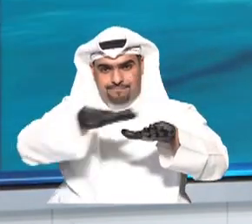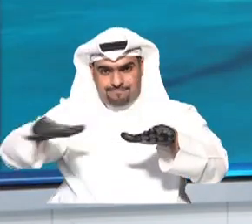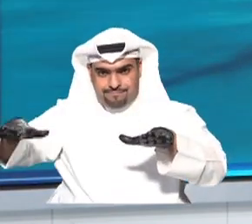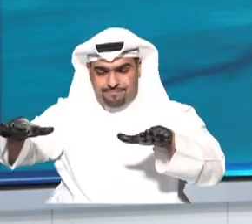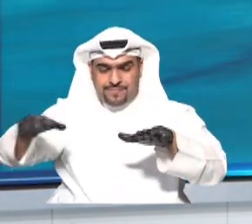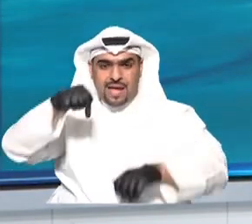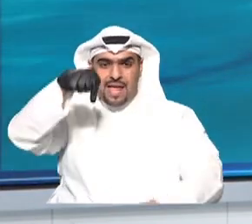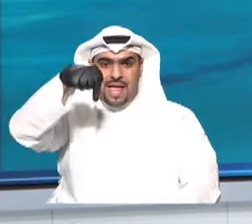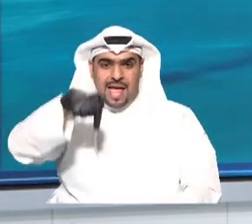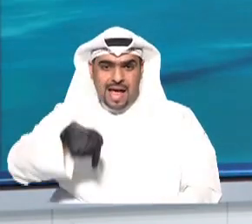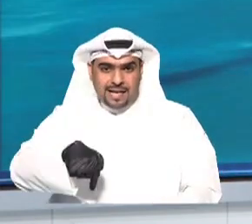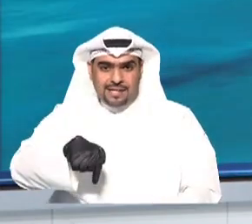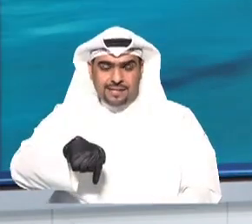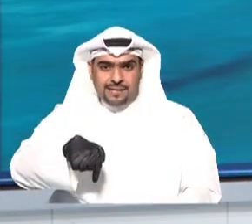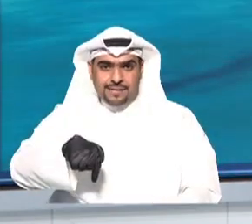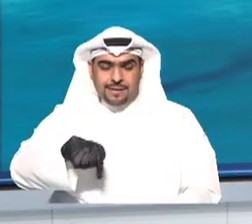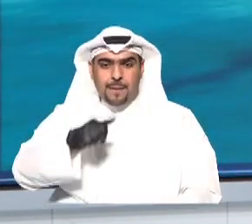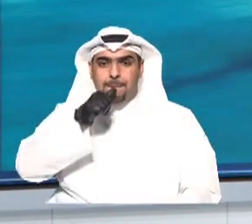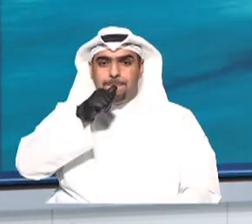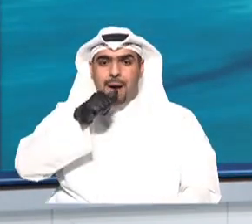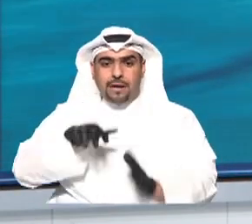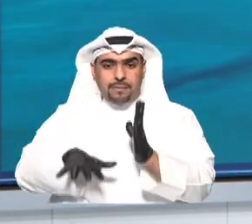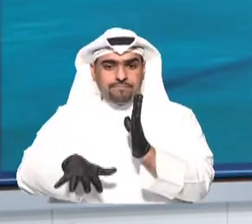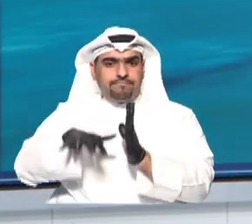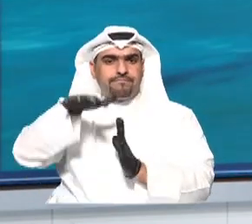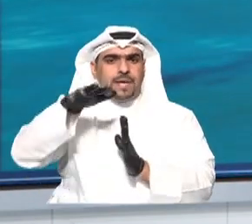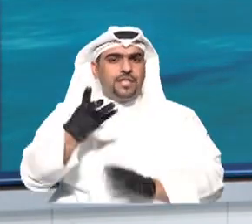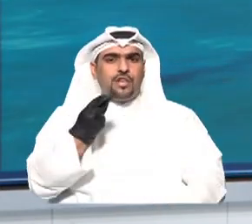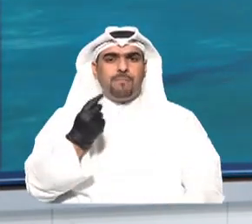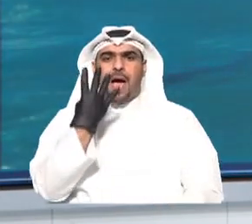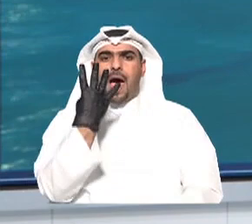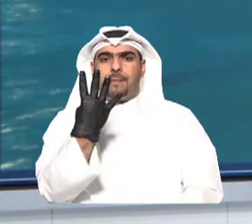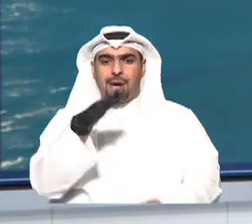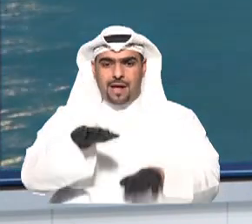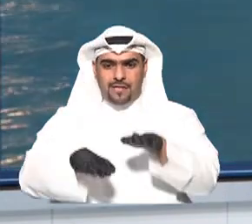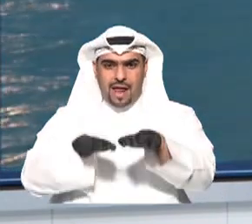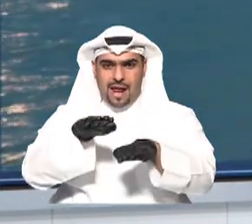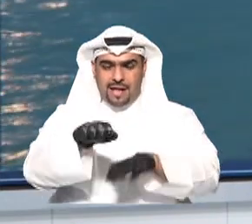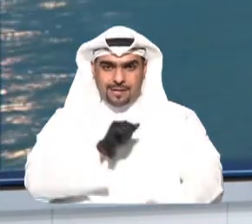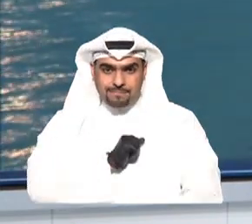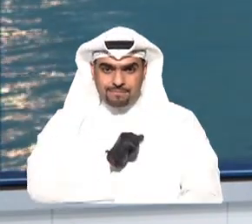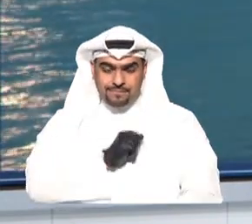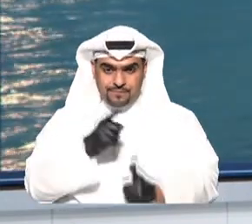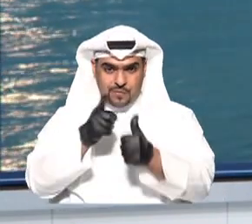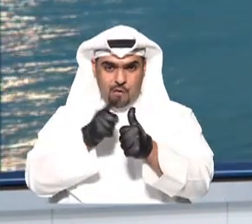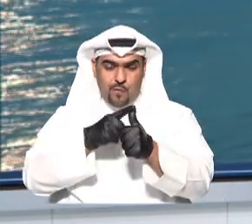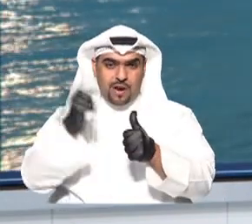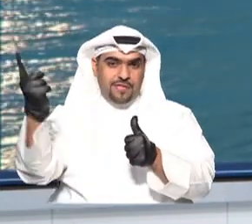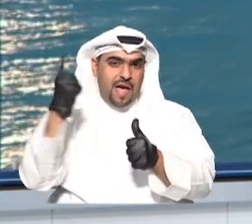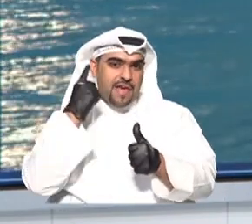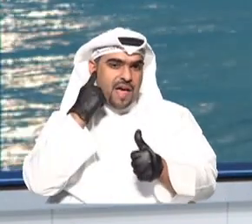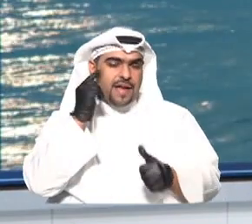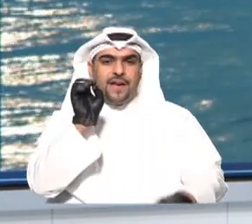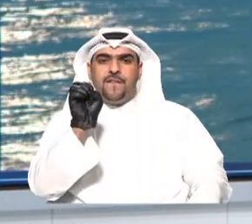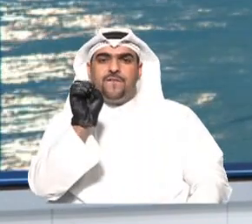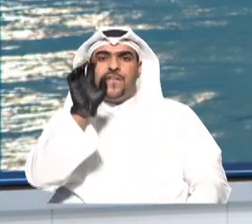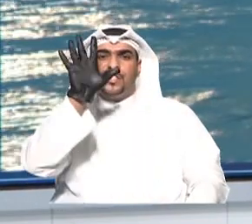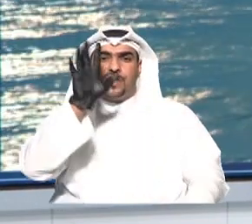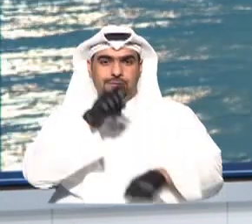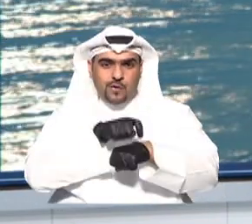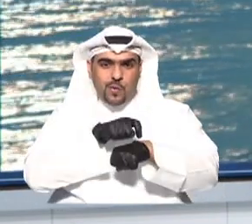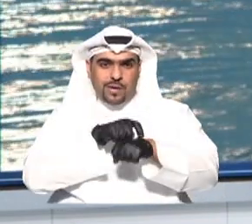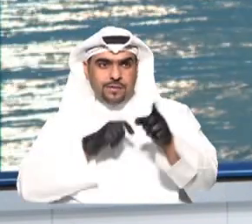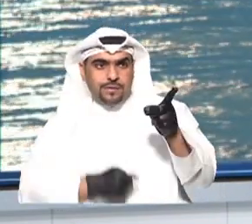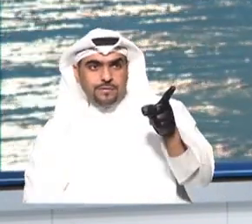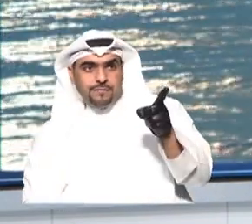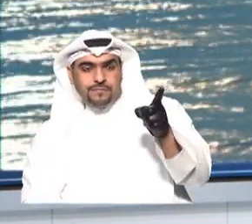البحر خفيف إلى معتدل الموج، وارتفاع الموج من 1 إلى 4 أقدام. المواقيت بإذن الله على حسب التوقيت المحلي مدينة الكويت، موعد أذان الفجر